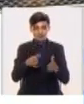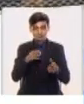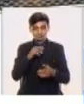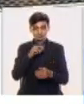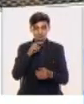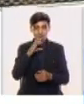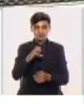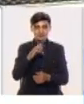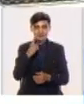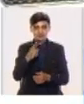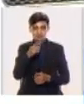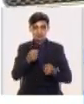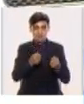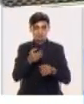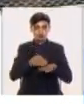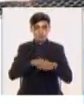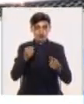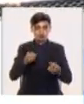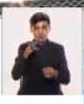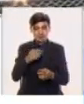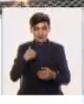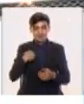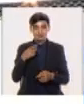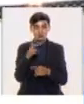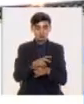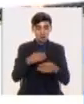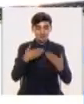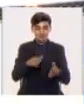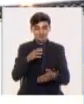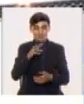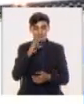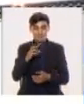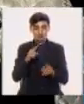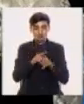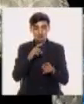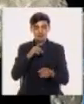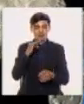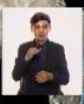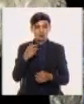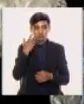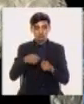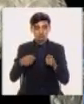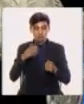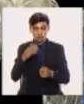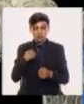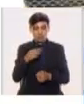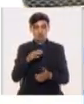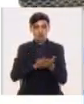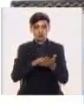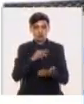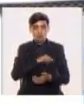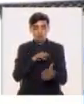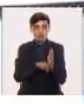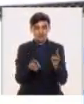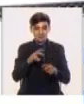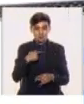ты действительно работал на грузовике. Я пришел категорию открывать, и работа ждет. Сейчас, если будут тянуть резину, я и дальше без работы останусь. У меня